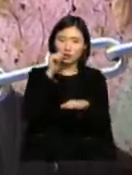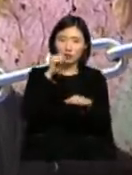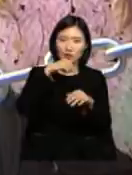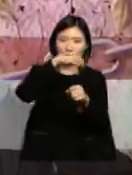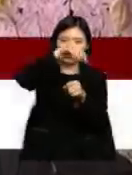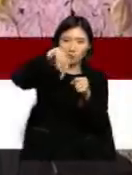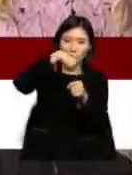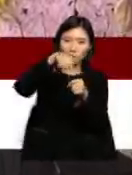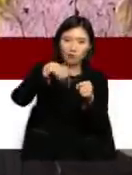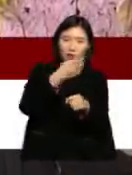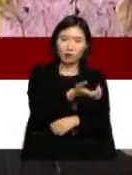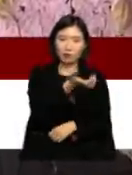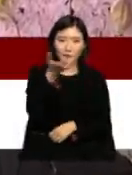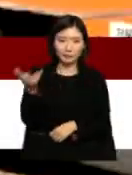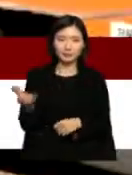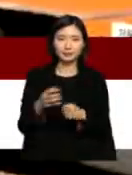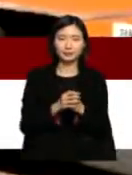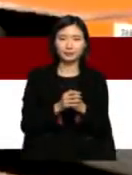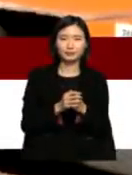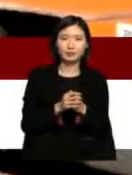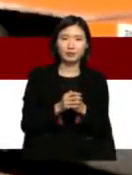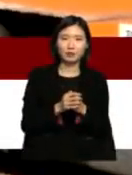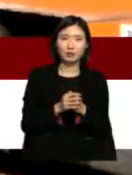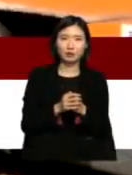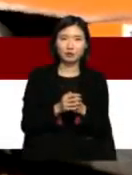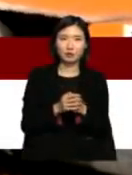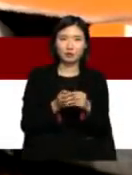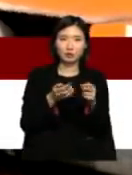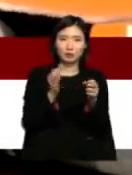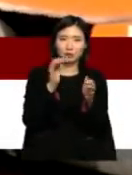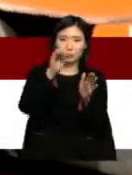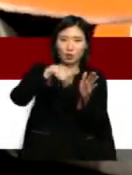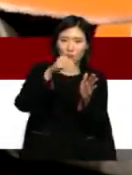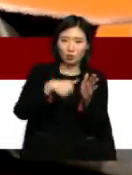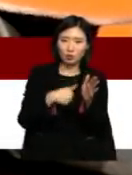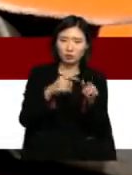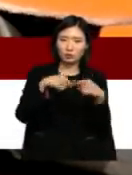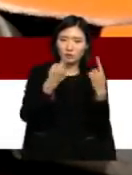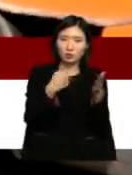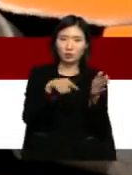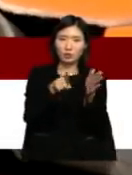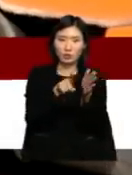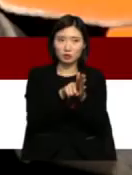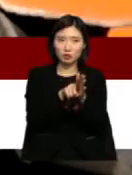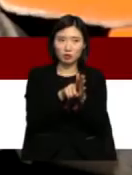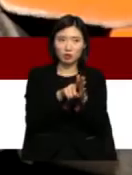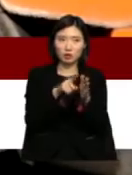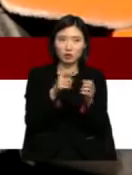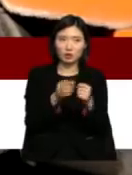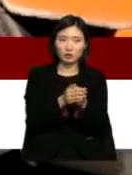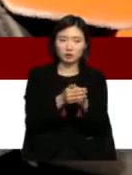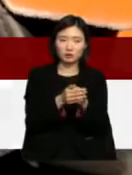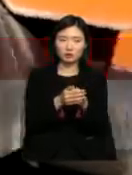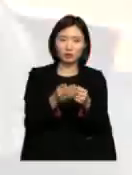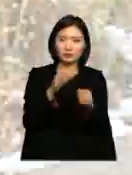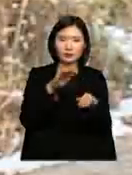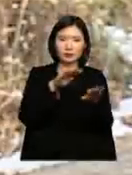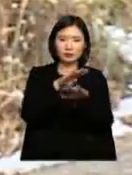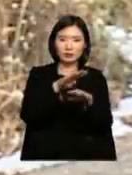한 켠으로 옮겨졌습니다. 포크레인 진입을 위해 시공사가 14일 지게차로 해당 차량을 옮긴